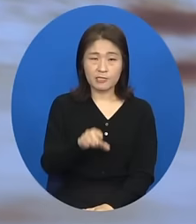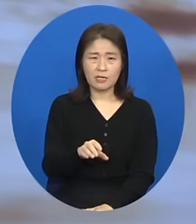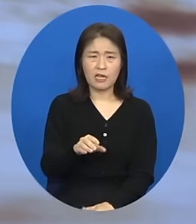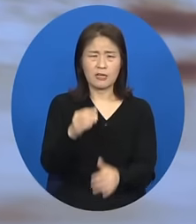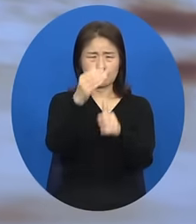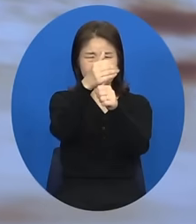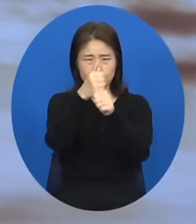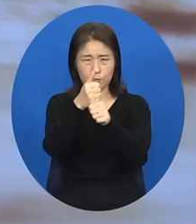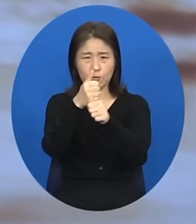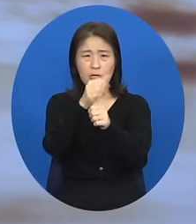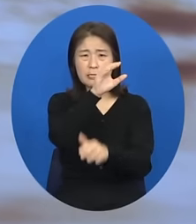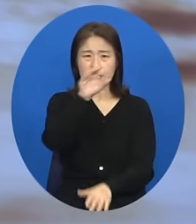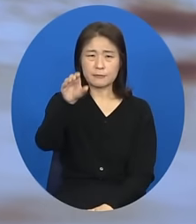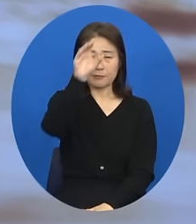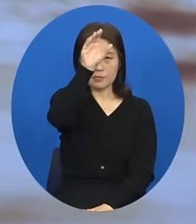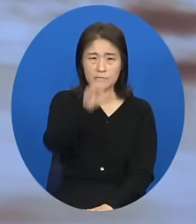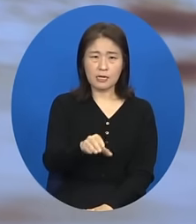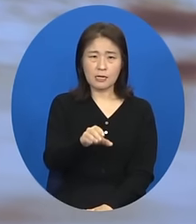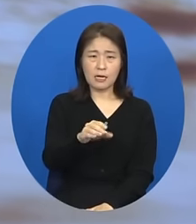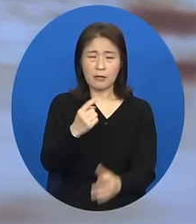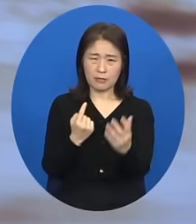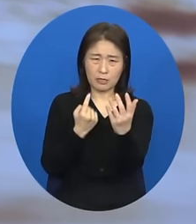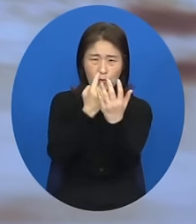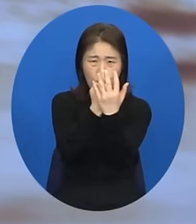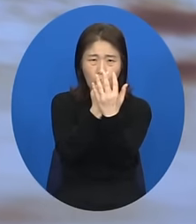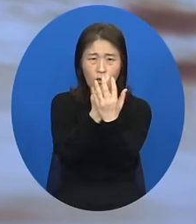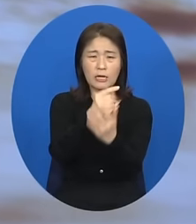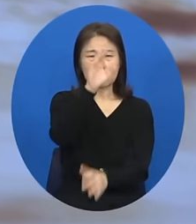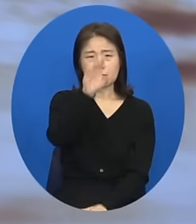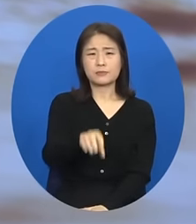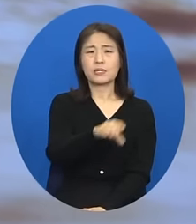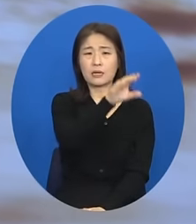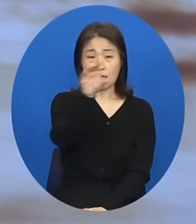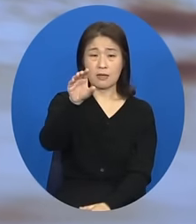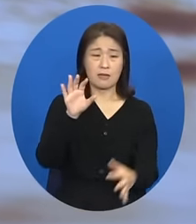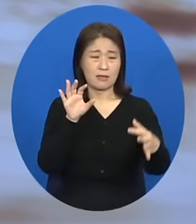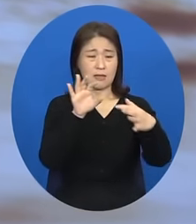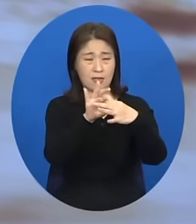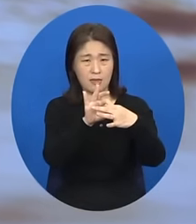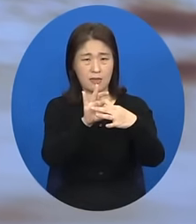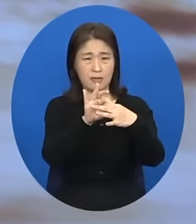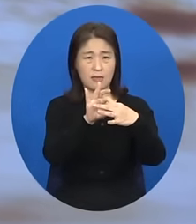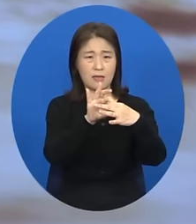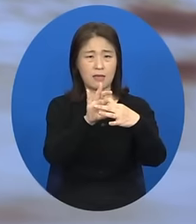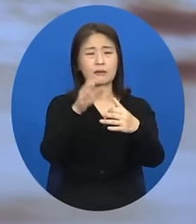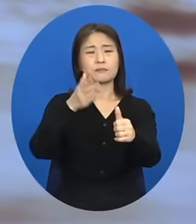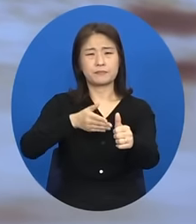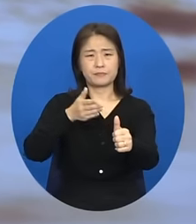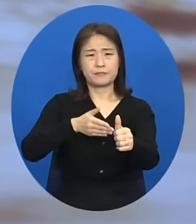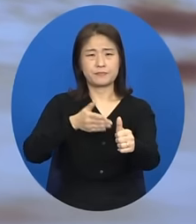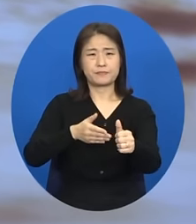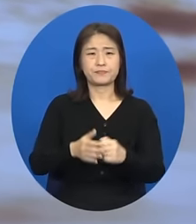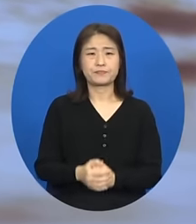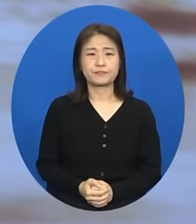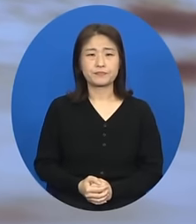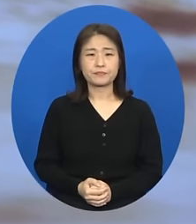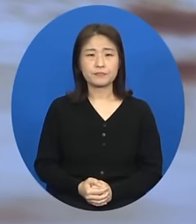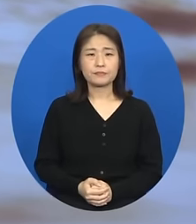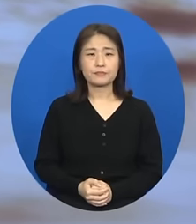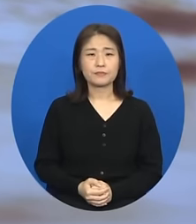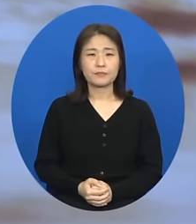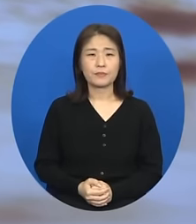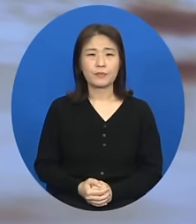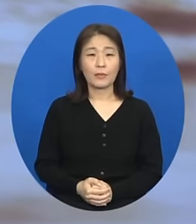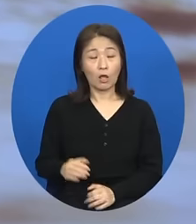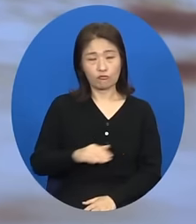매일의 십자가가 우리에게 정말 실제가 되는 은혜가 있기를 축복합니다. 말씀을 정리하겠습니다. 여러분, 우리에게는 애초에